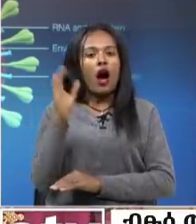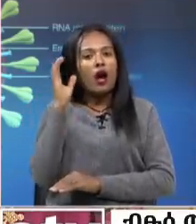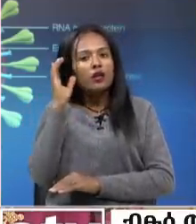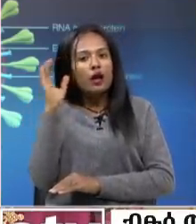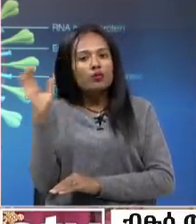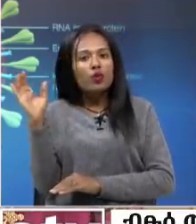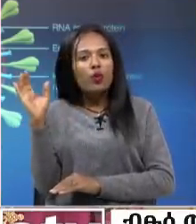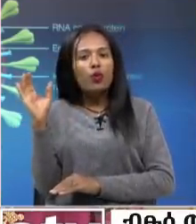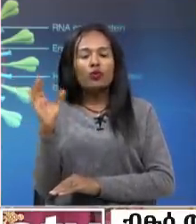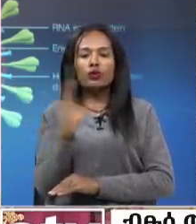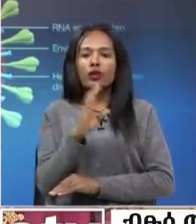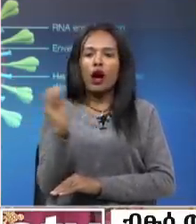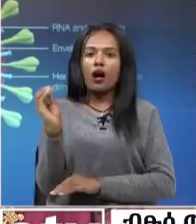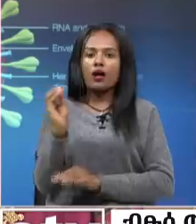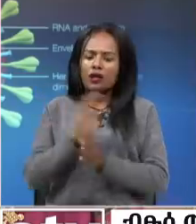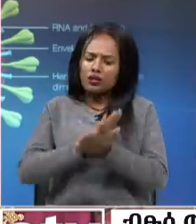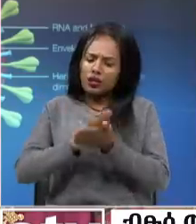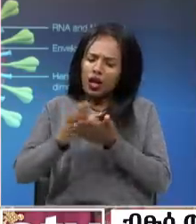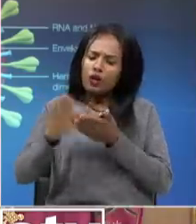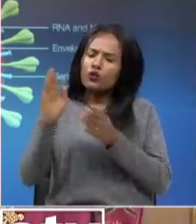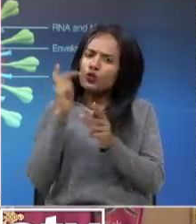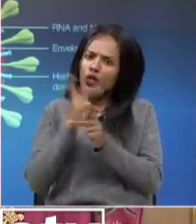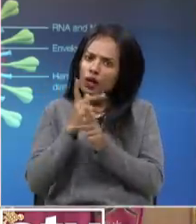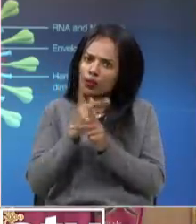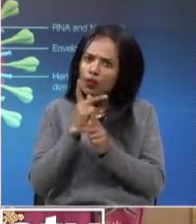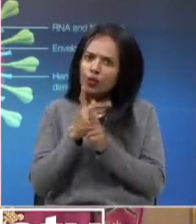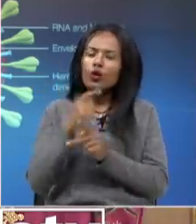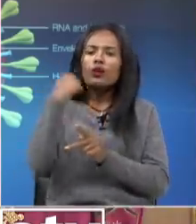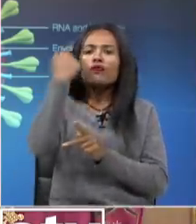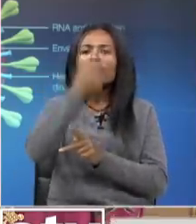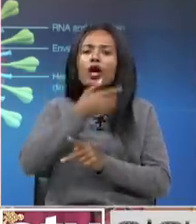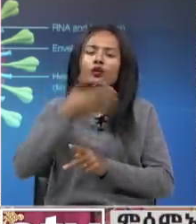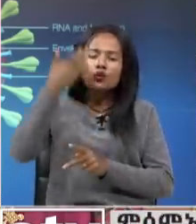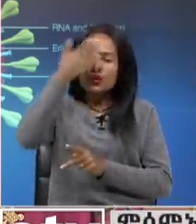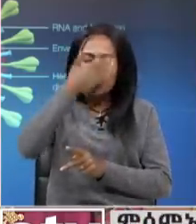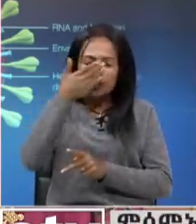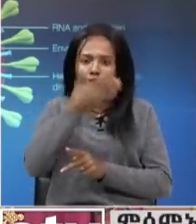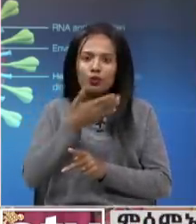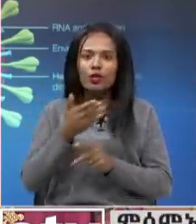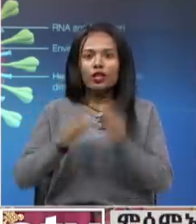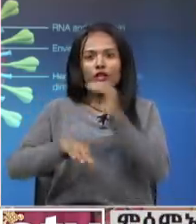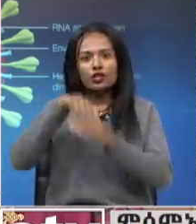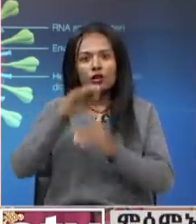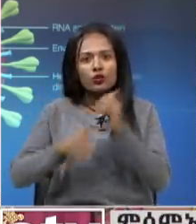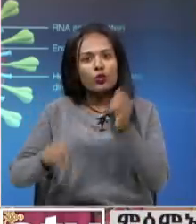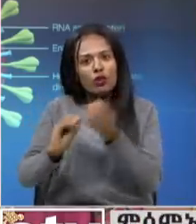አዳምጡ እና ንጽህናቸውን ጠብቁ፣ ፊታቸውን ታጠቡ፣ እጃቸውን ታጠቡ፣